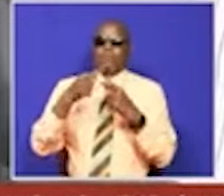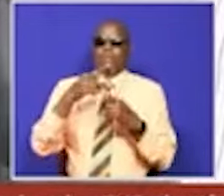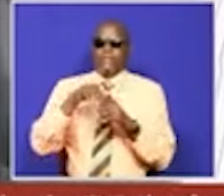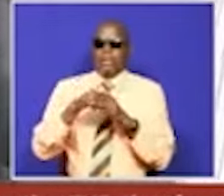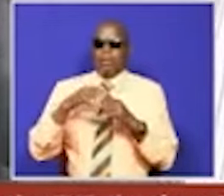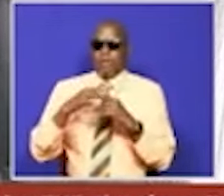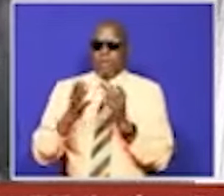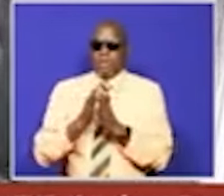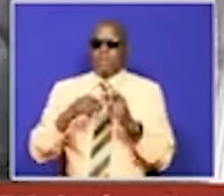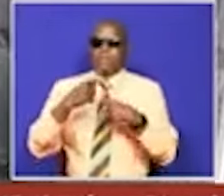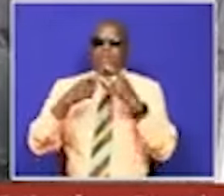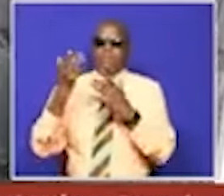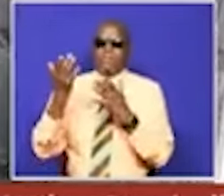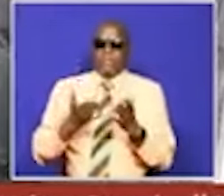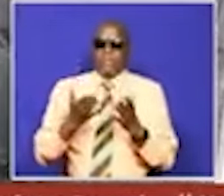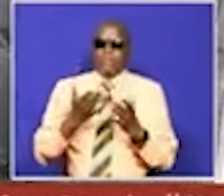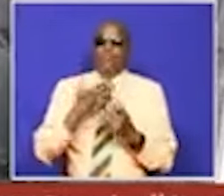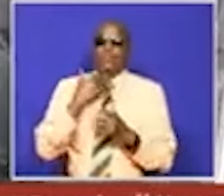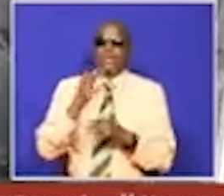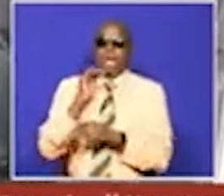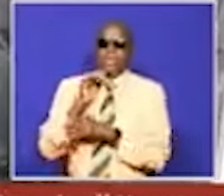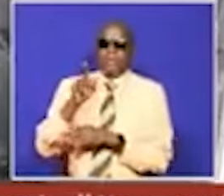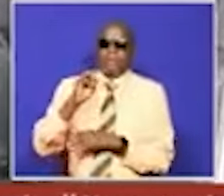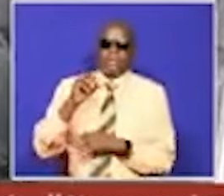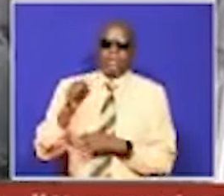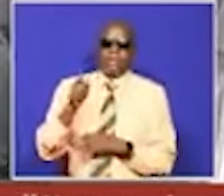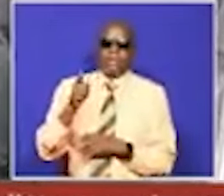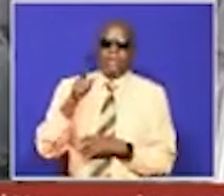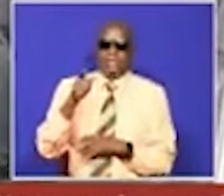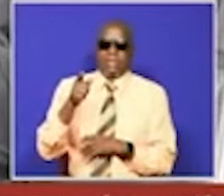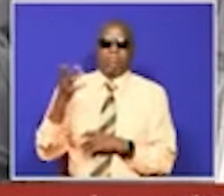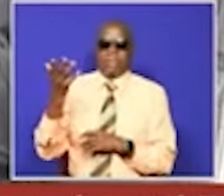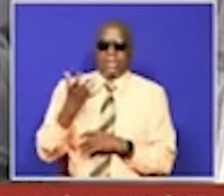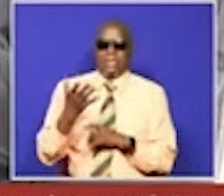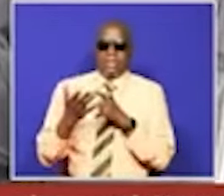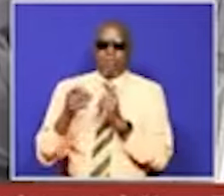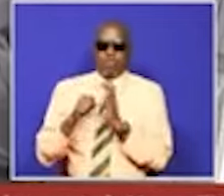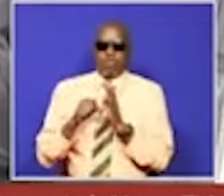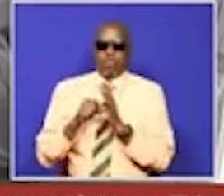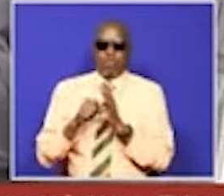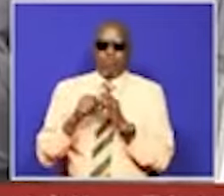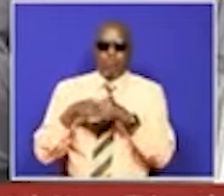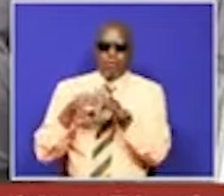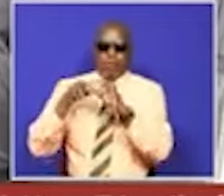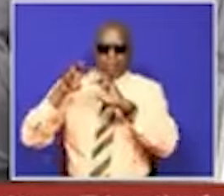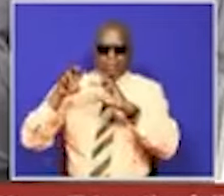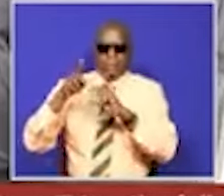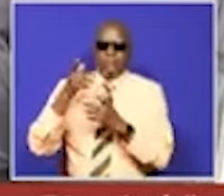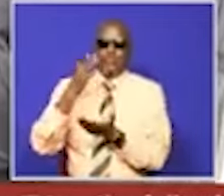yetu. Tungependelea kuuliza huyu MCA, hii maneno ambayo unaleta, ambayo tukifuatilia tunaona hayana